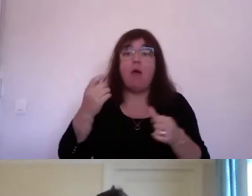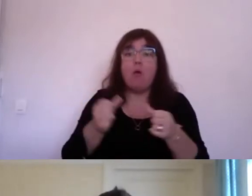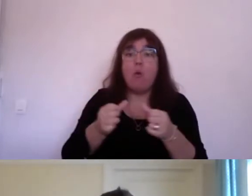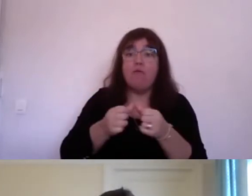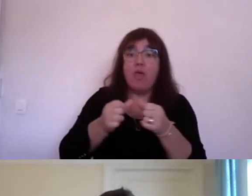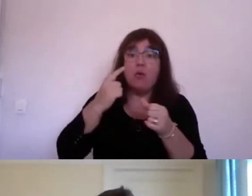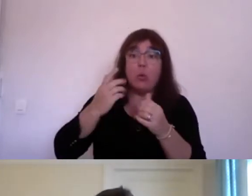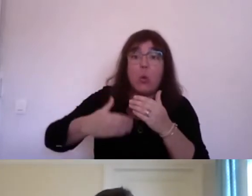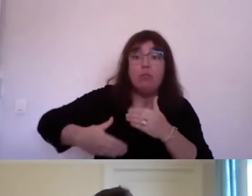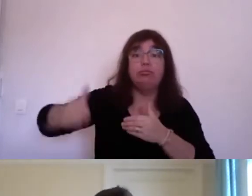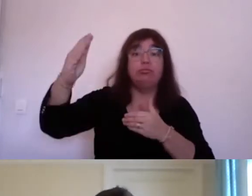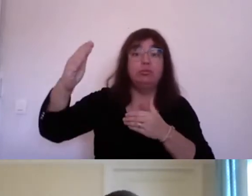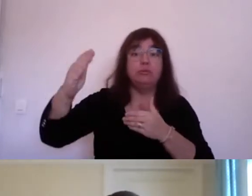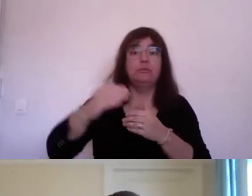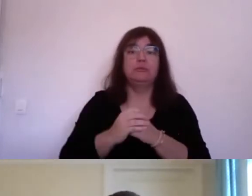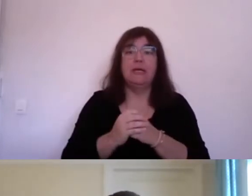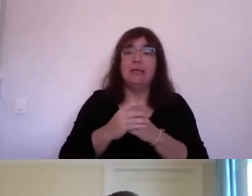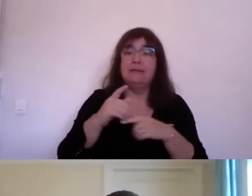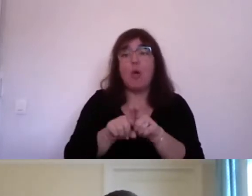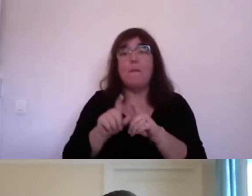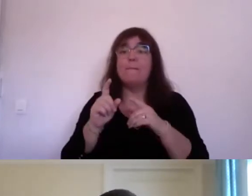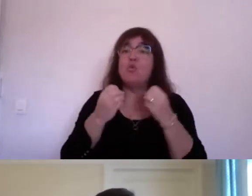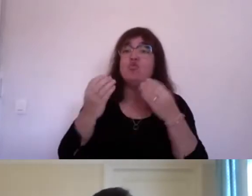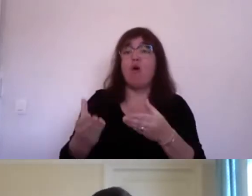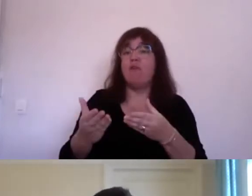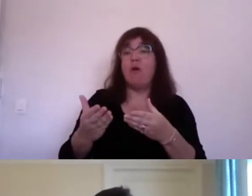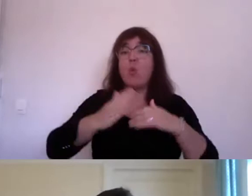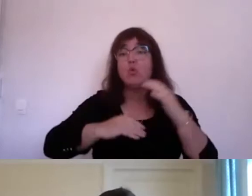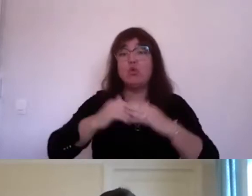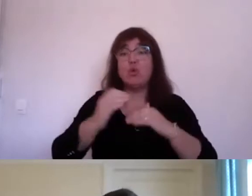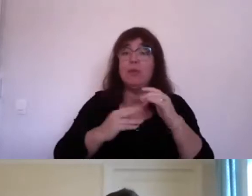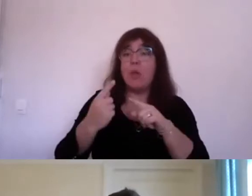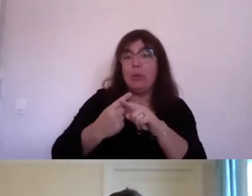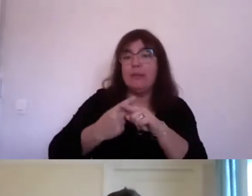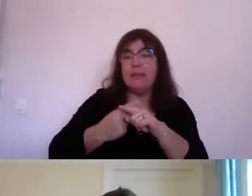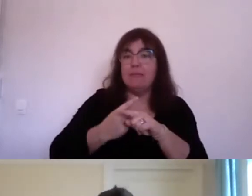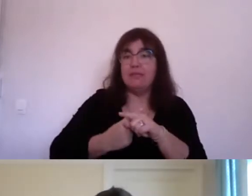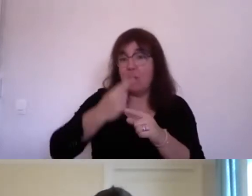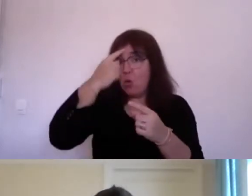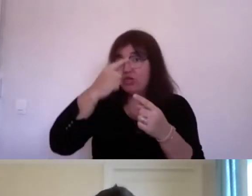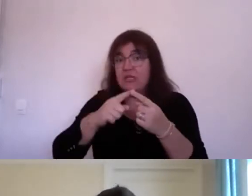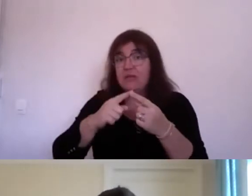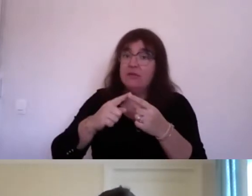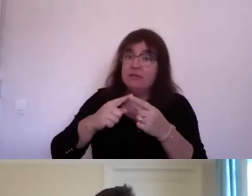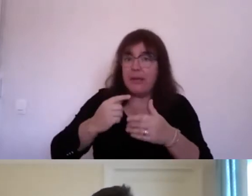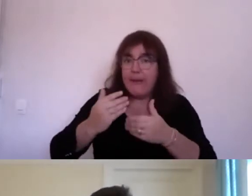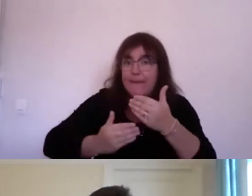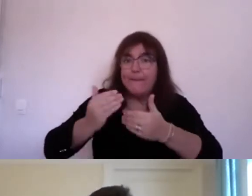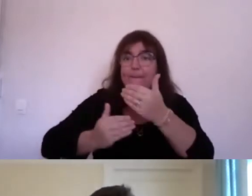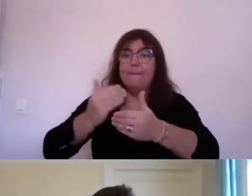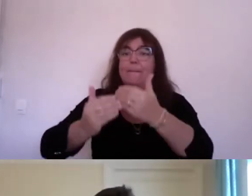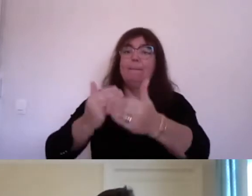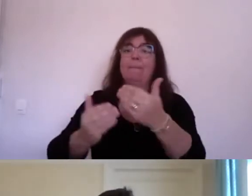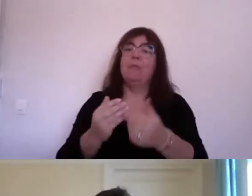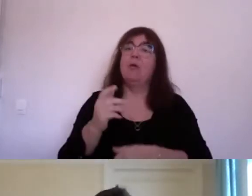place. On va construire brique par brique cette offre pour aller plus loin. C'est-à-dire qu'on a quand même... On est des musées